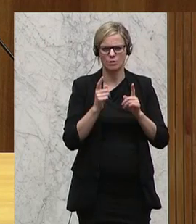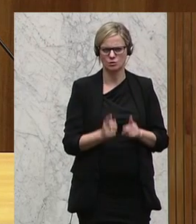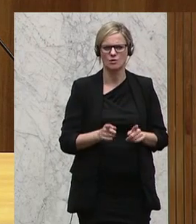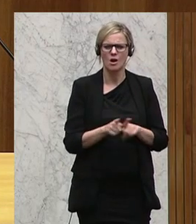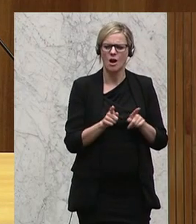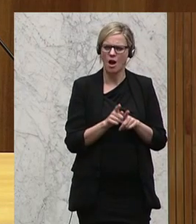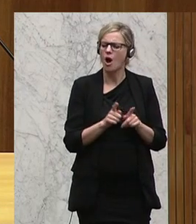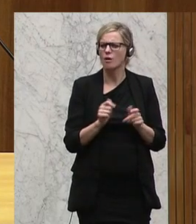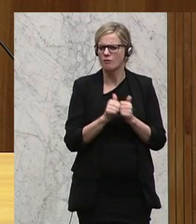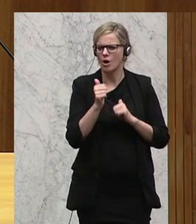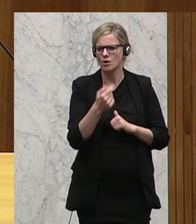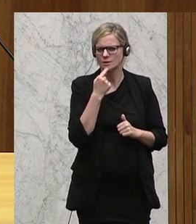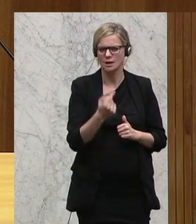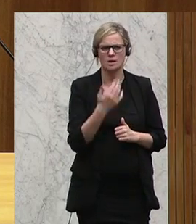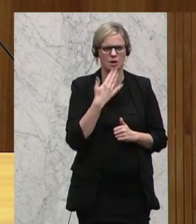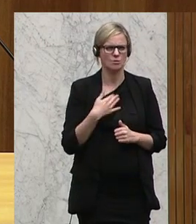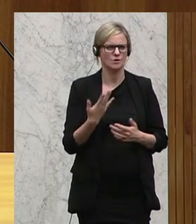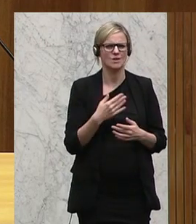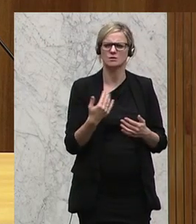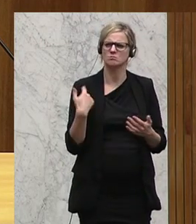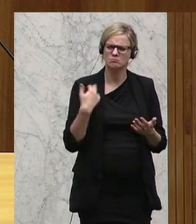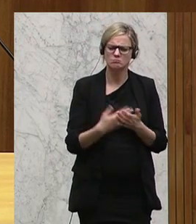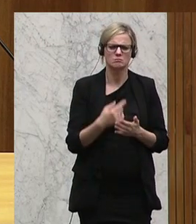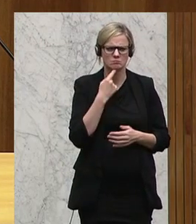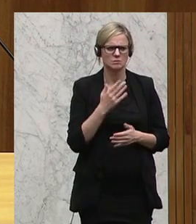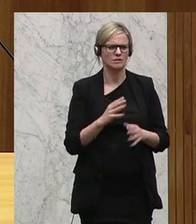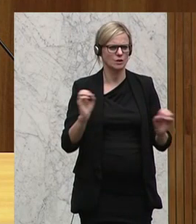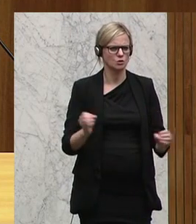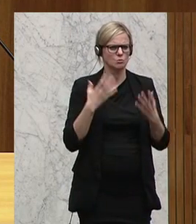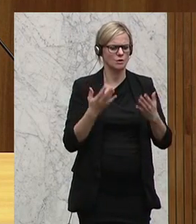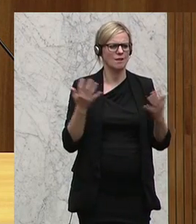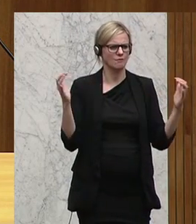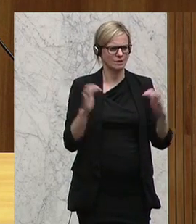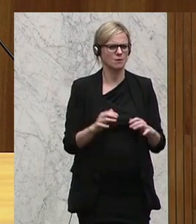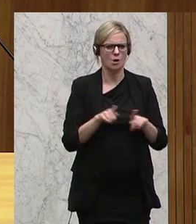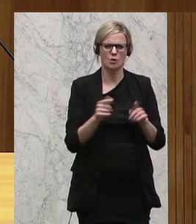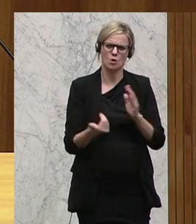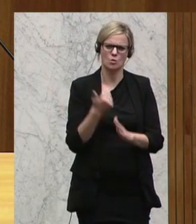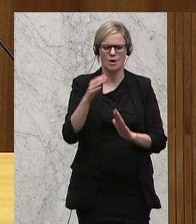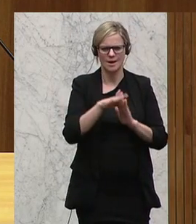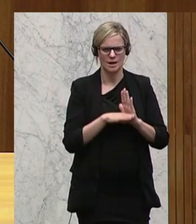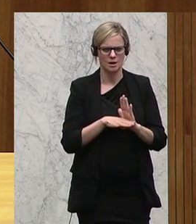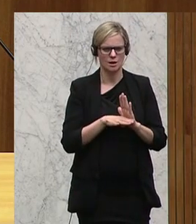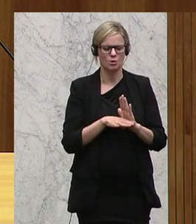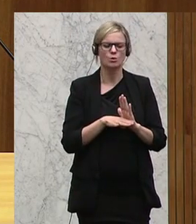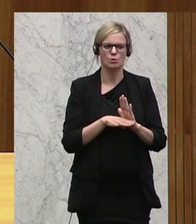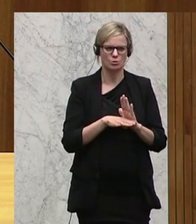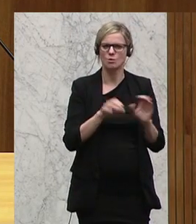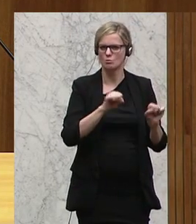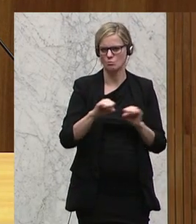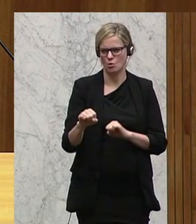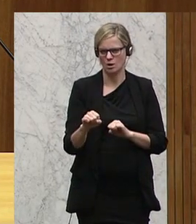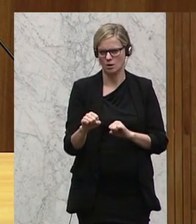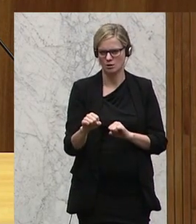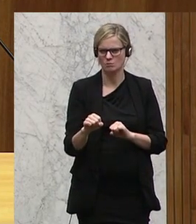eines gleich vorwegzunehmen, das wurde immer auch wieder angesprochen, Spontanversammlungen sind auch in der neuen Regelung weiterhin auch entsprechend möglich, weil